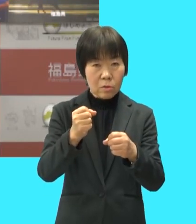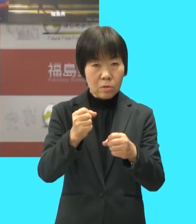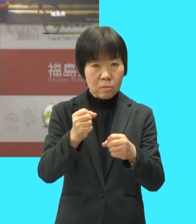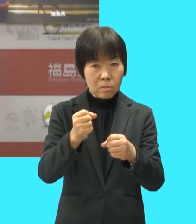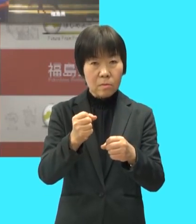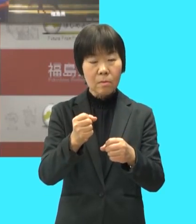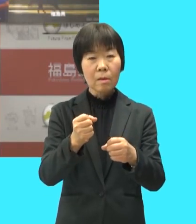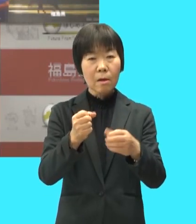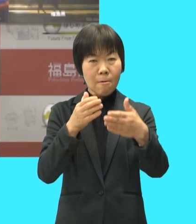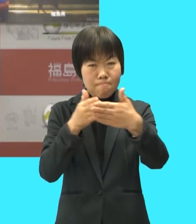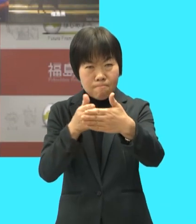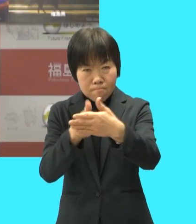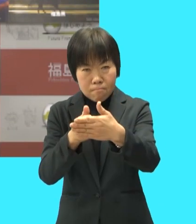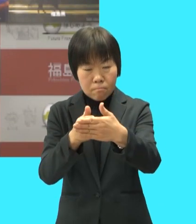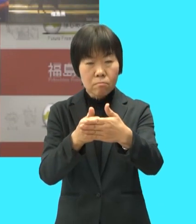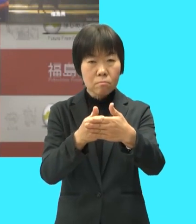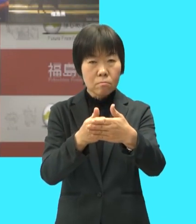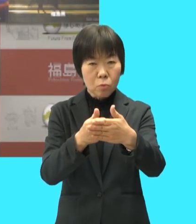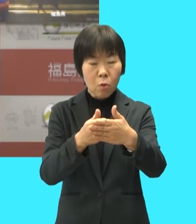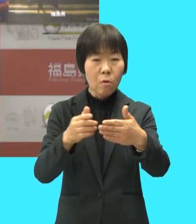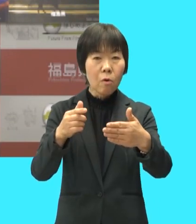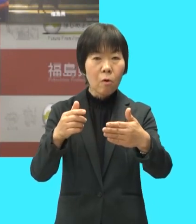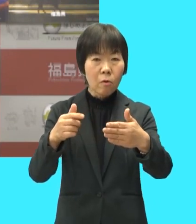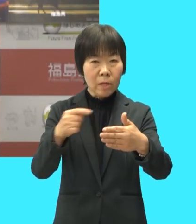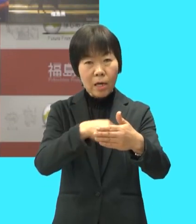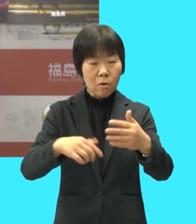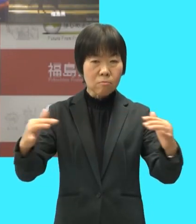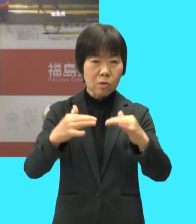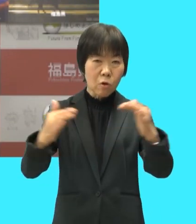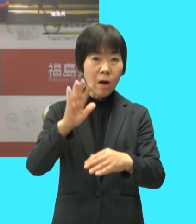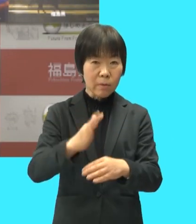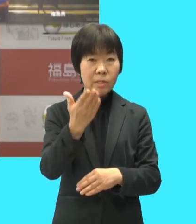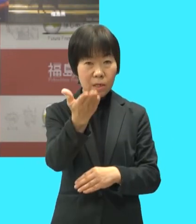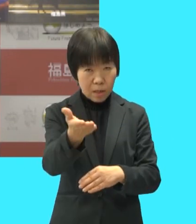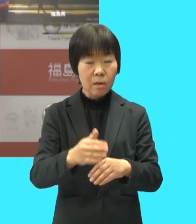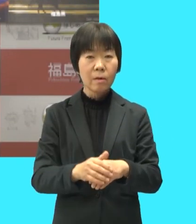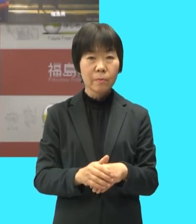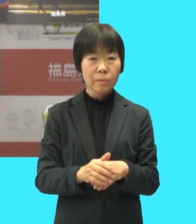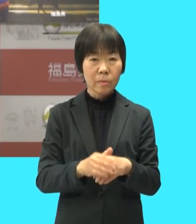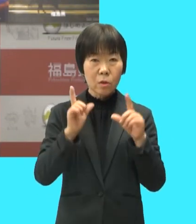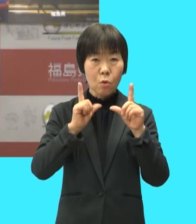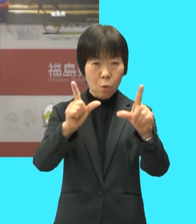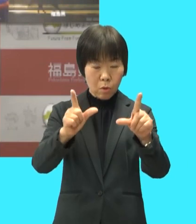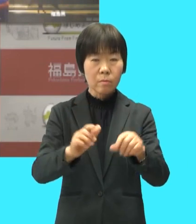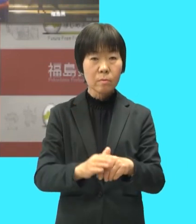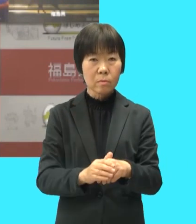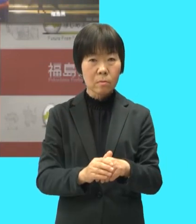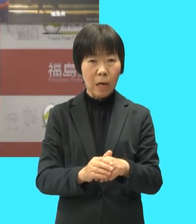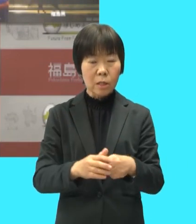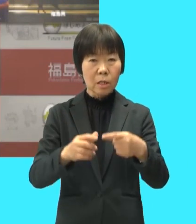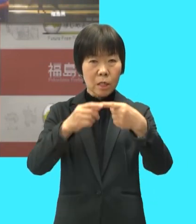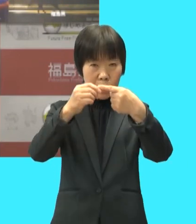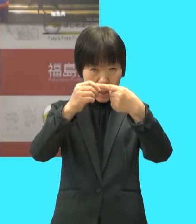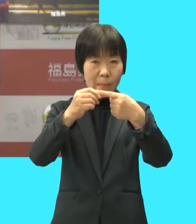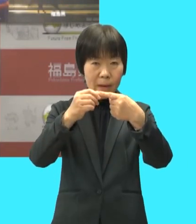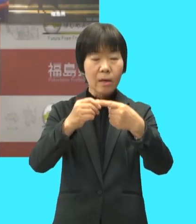分というのがどのようなところにあるのかという話は、今回その議論の中であったのかという部分をお願いします。 まず1点目です。